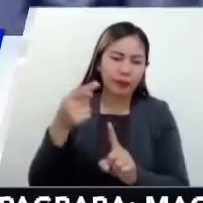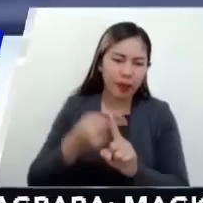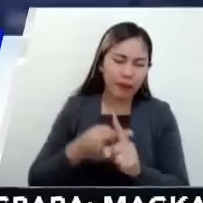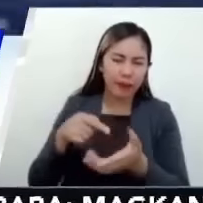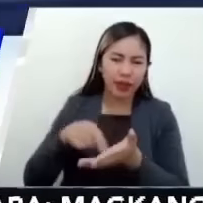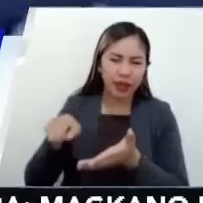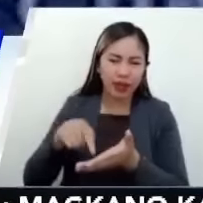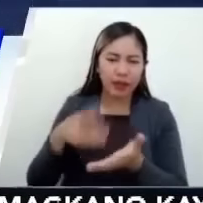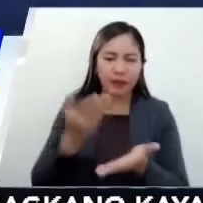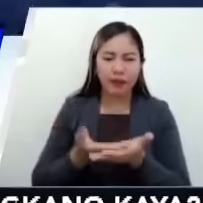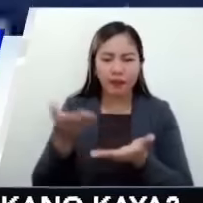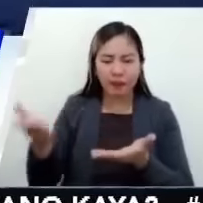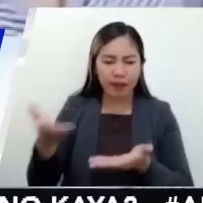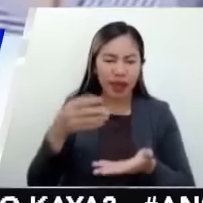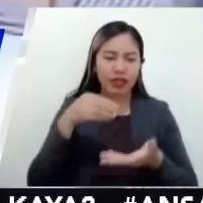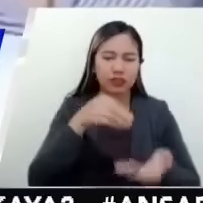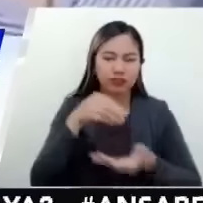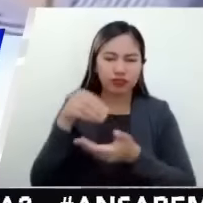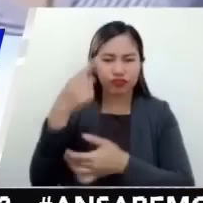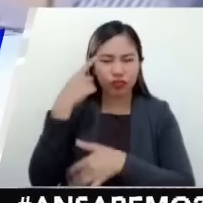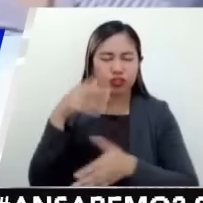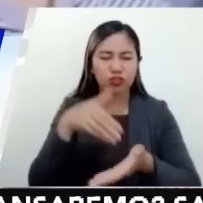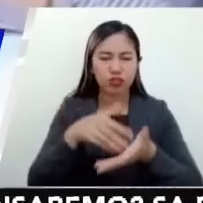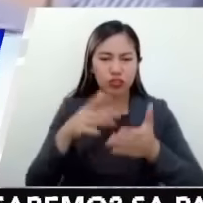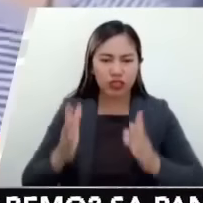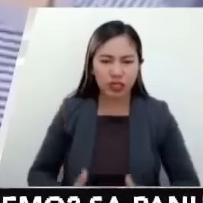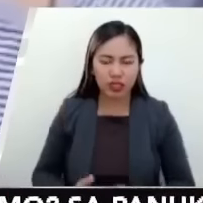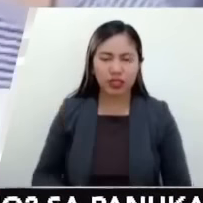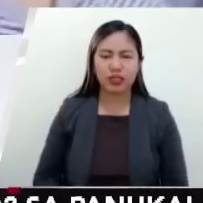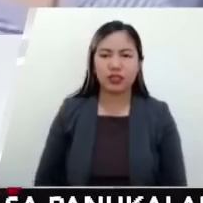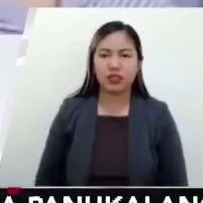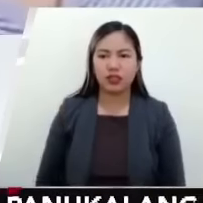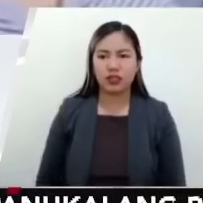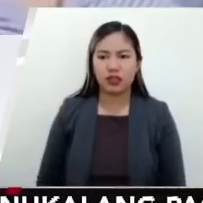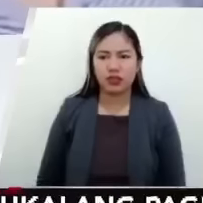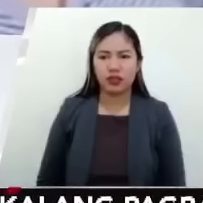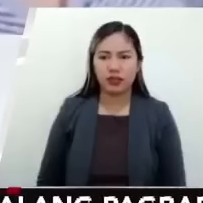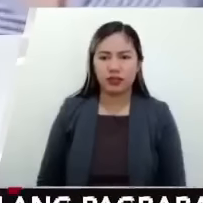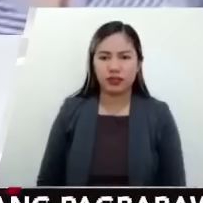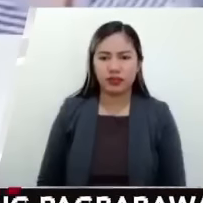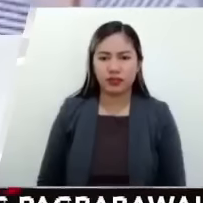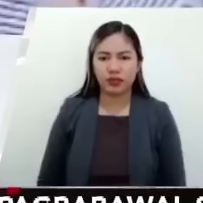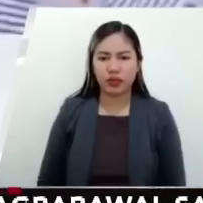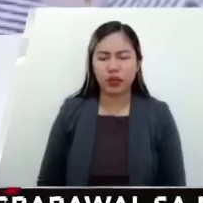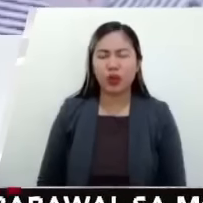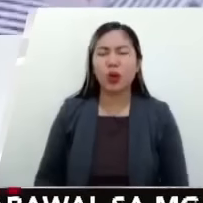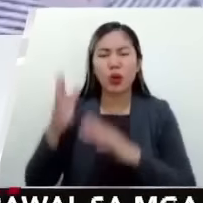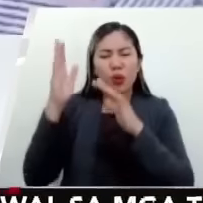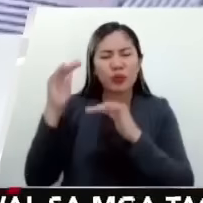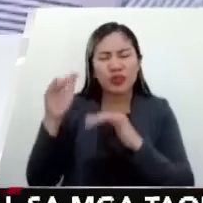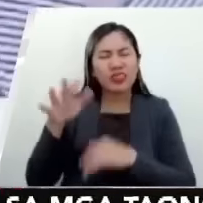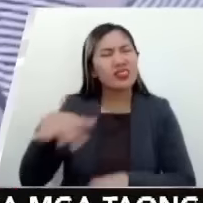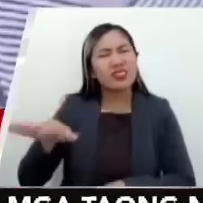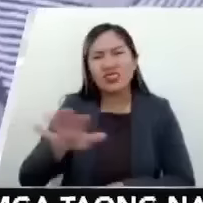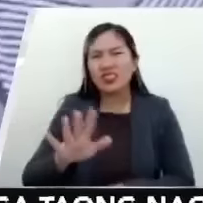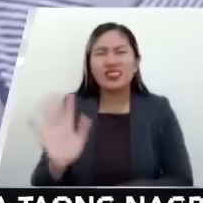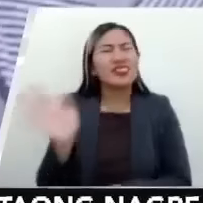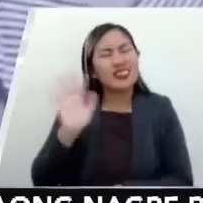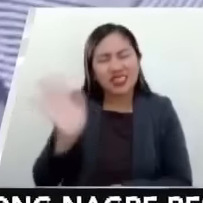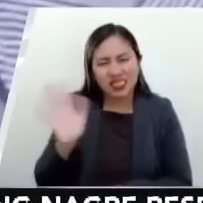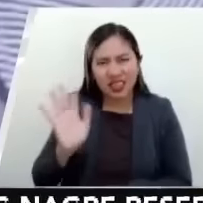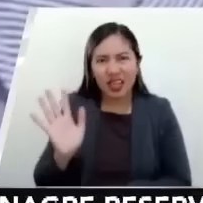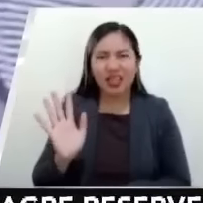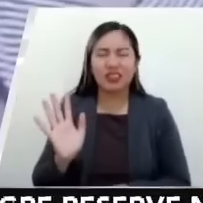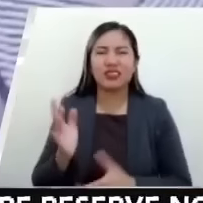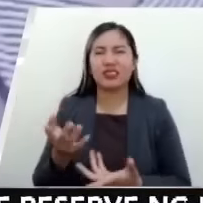estudyante at pampagawa ng printer. Sana po huwag nilang gawin yung pagnanakaw dahil papakain nila sa pamilya nila.